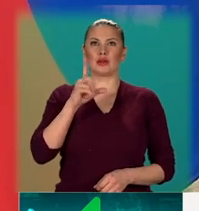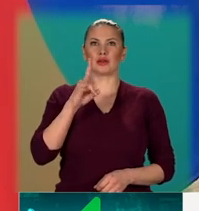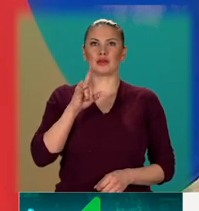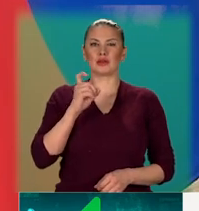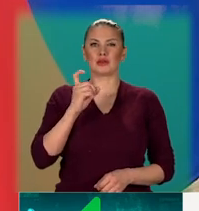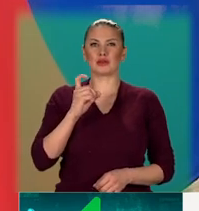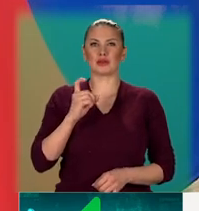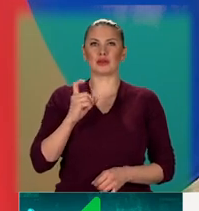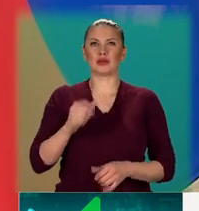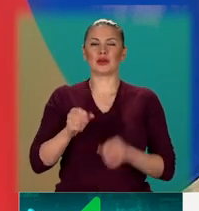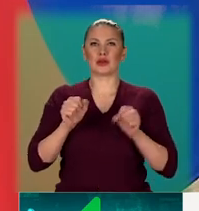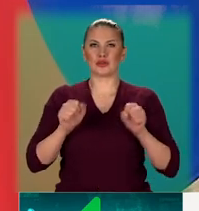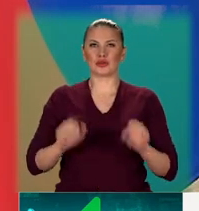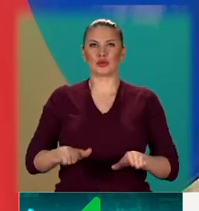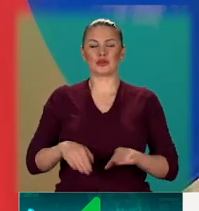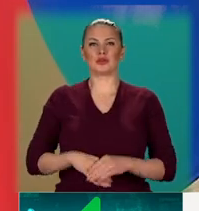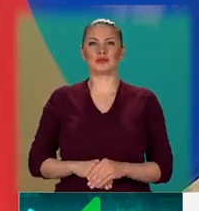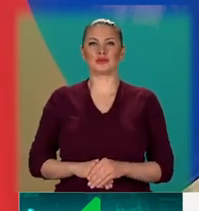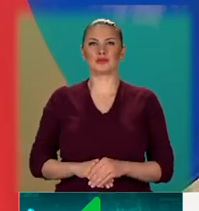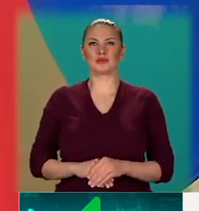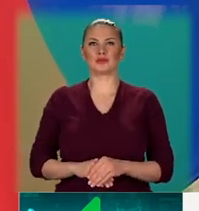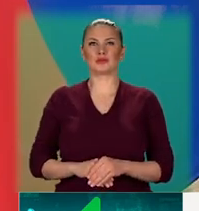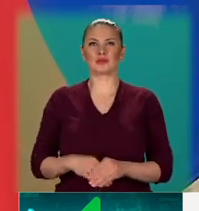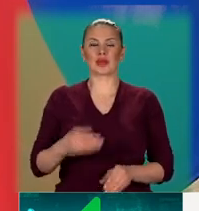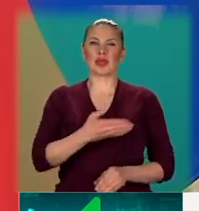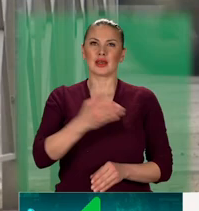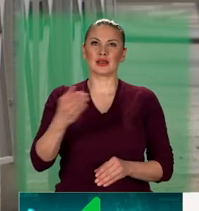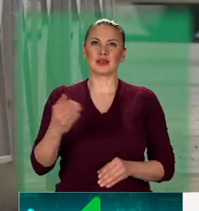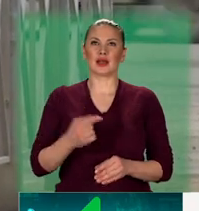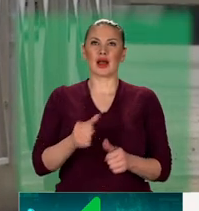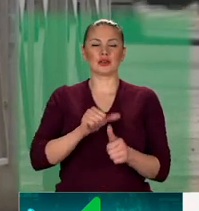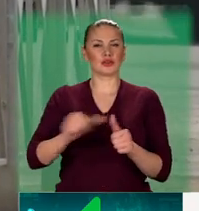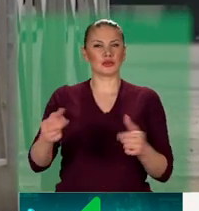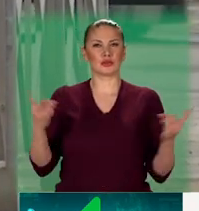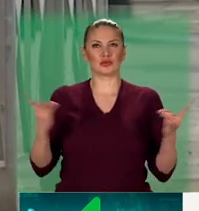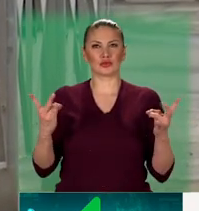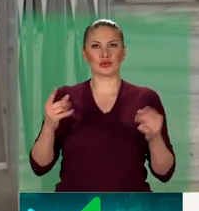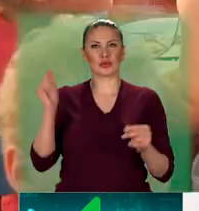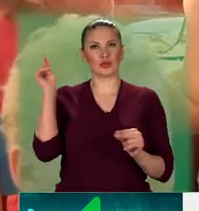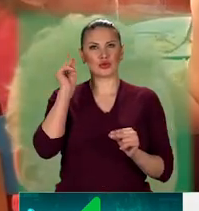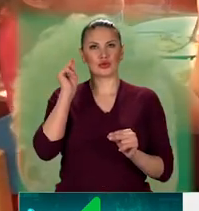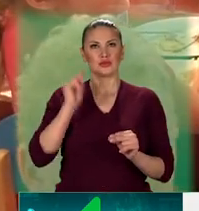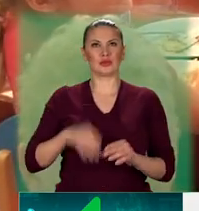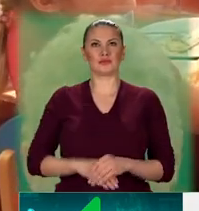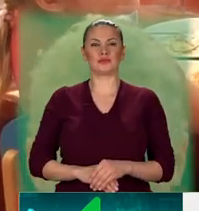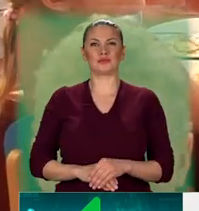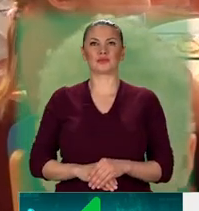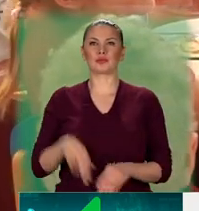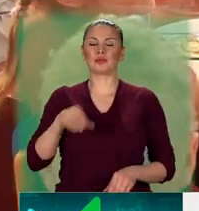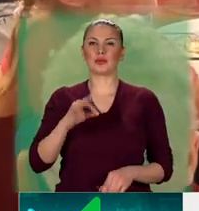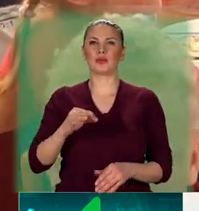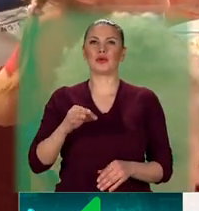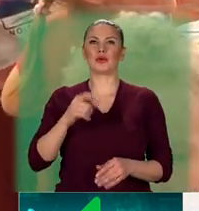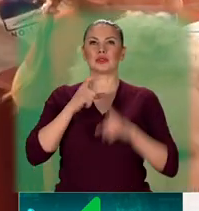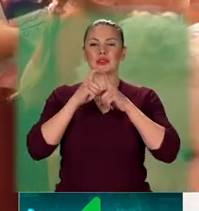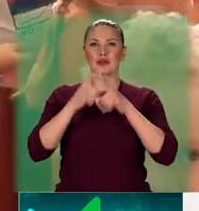решений. Эти особенности надо учитывать. По словам Путина, в целом пока удается